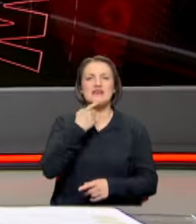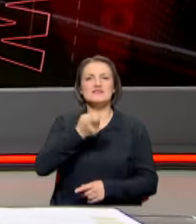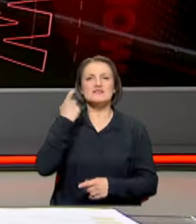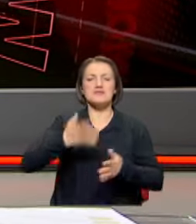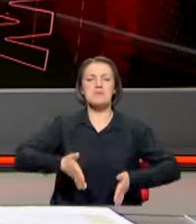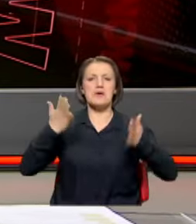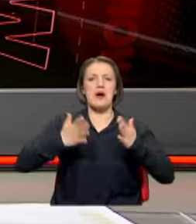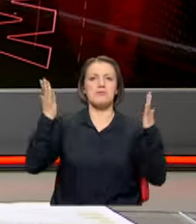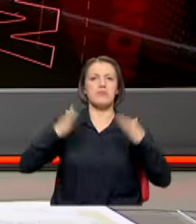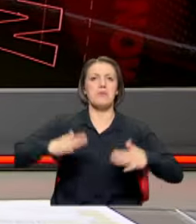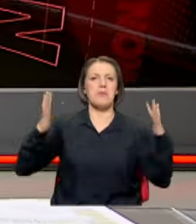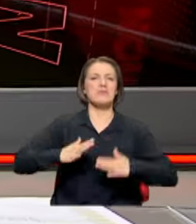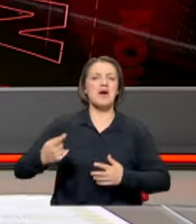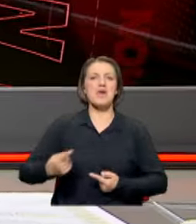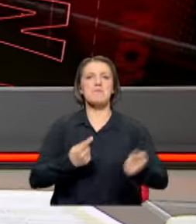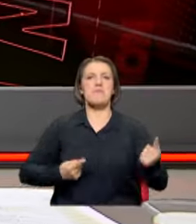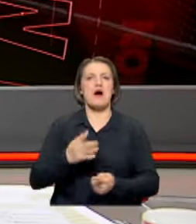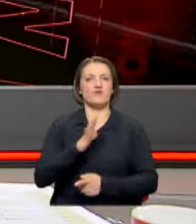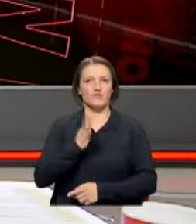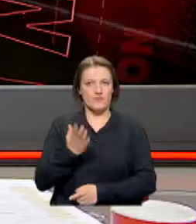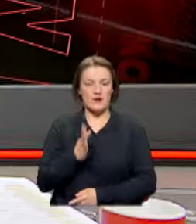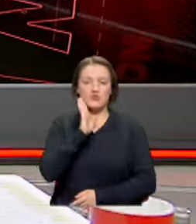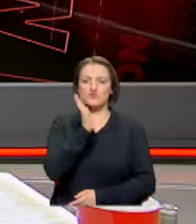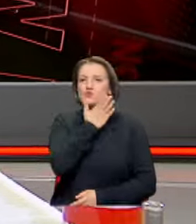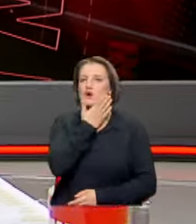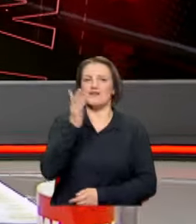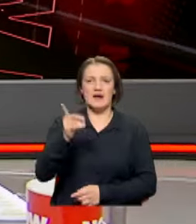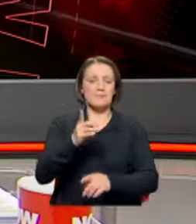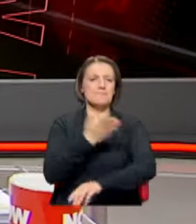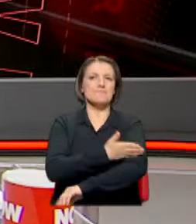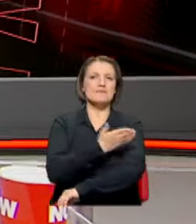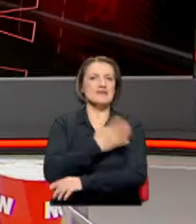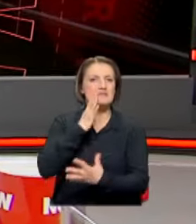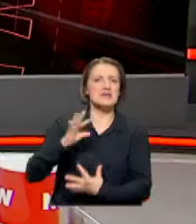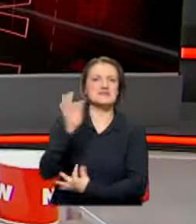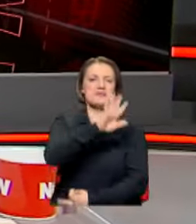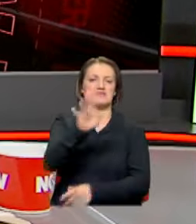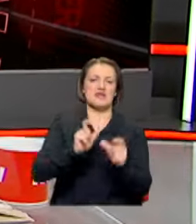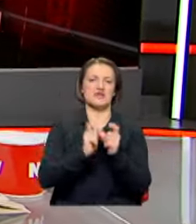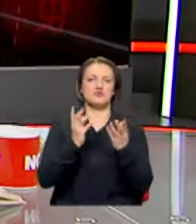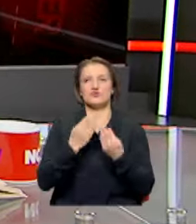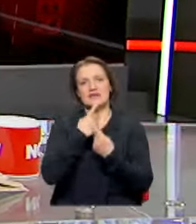binaların yıkıldığına dair de ihbarlar var. Tokat'a, memleketimize, insanımıza geçmiş olsun.